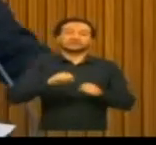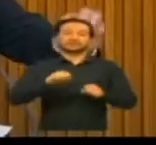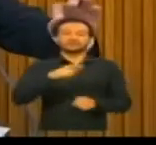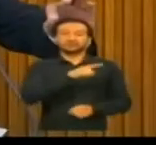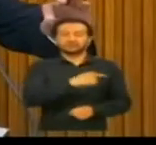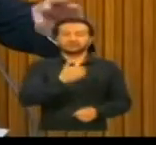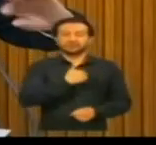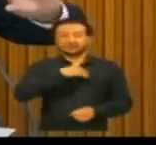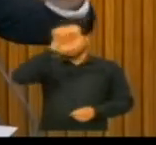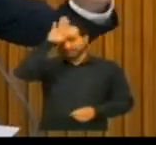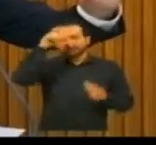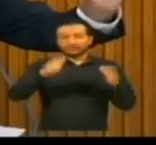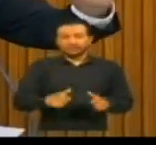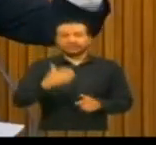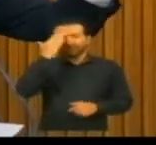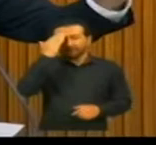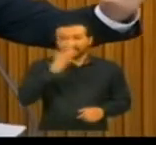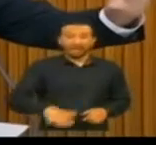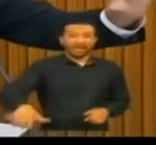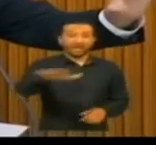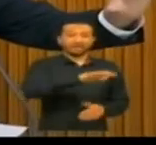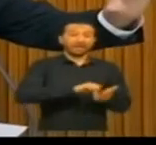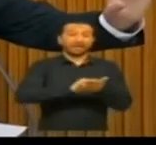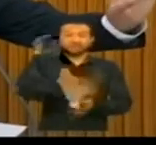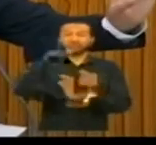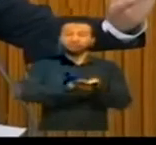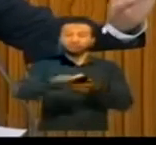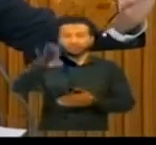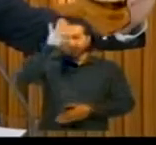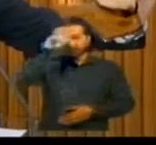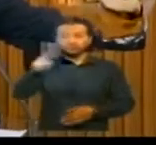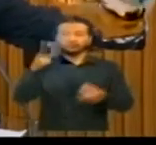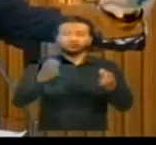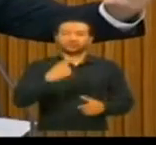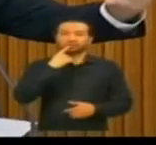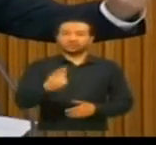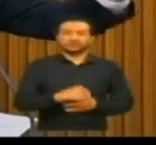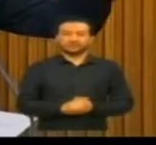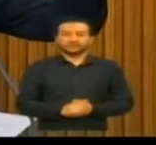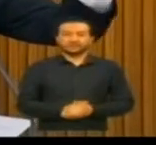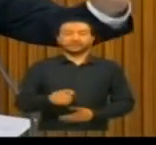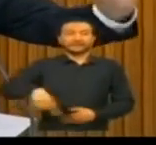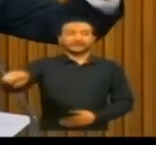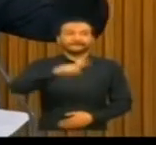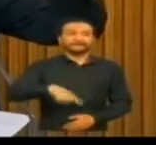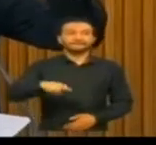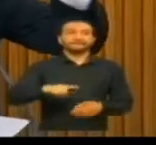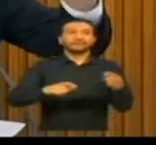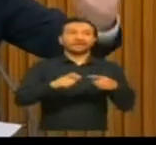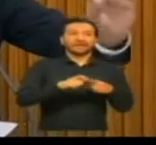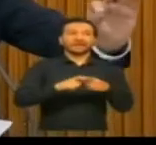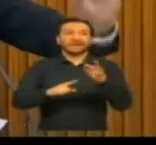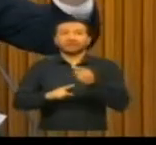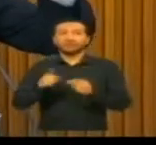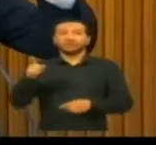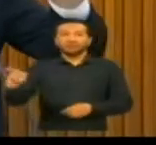Ben İstanbul'un varoşlarında ve fakir mahallelerinde yaşayan İstanbullulara sesleniyorum. Sizin Ekrem